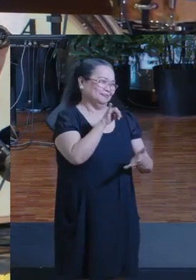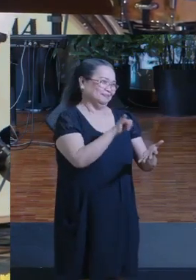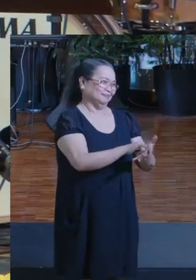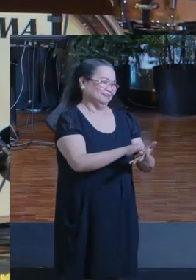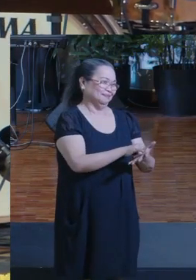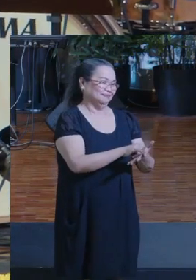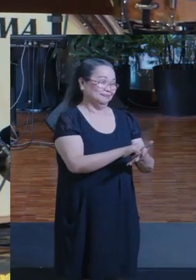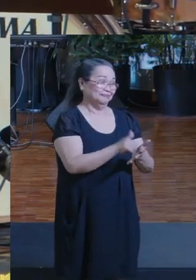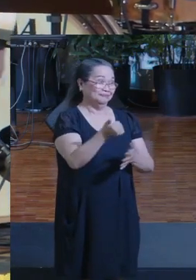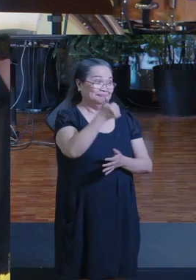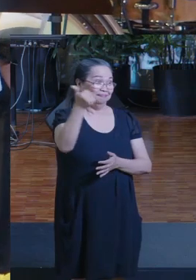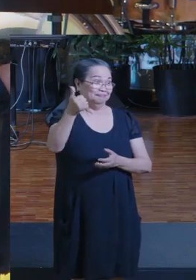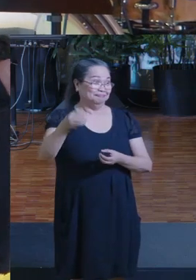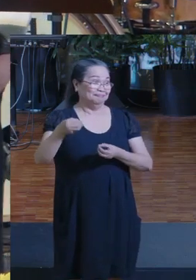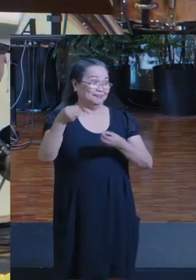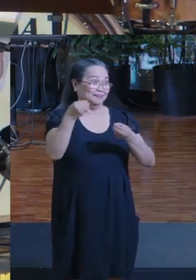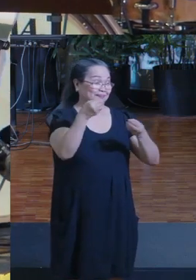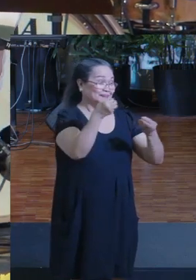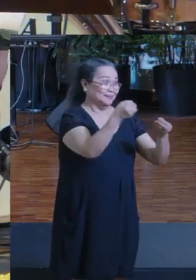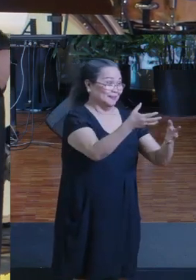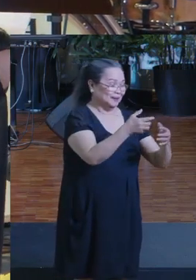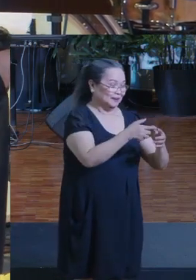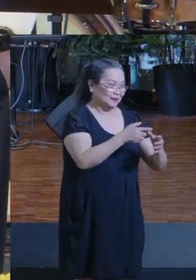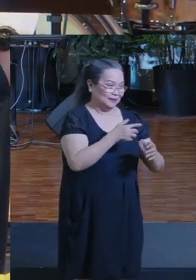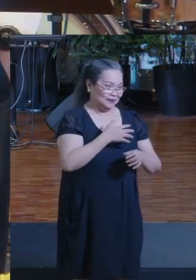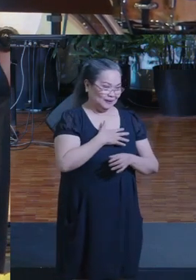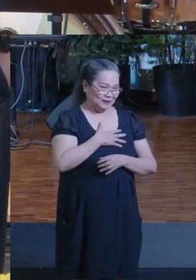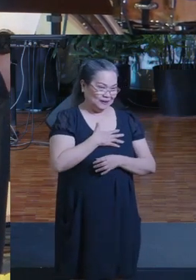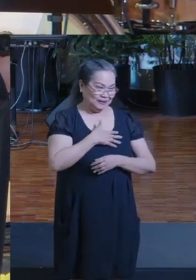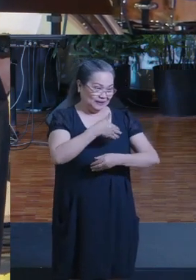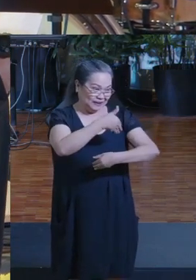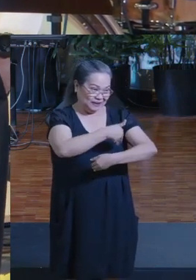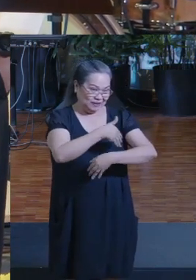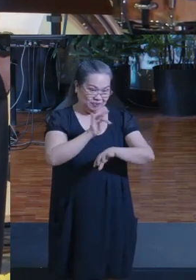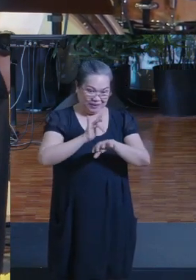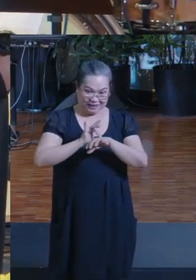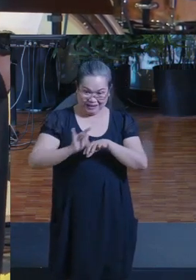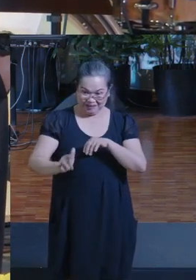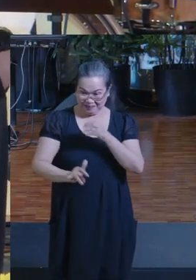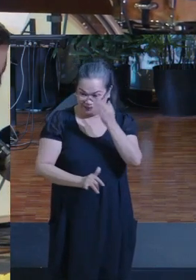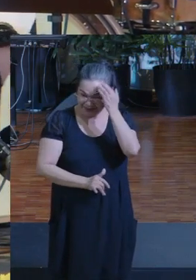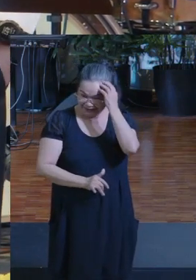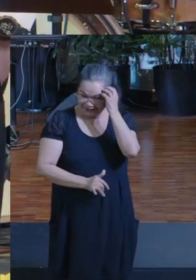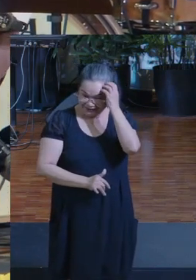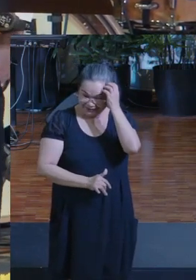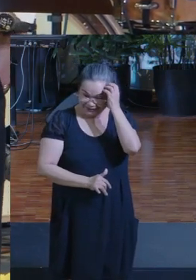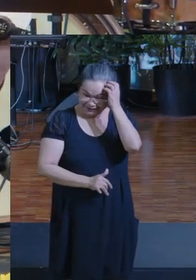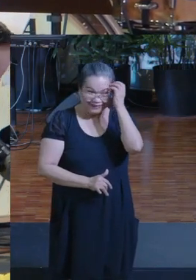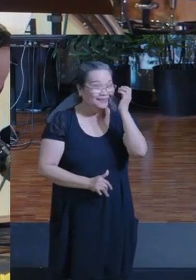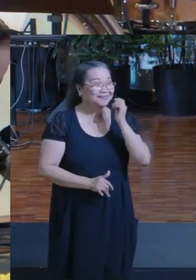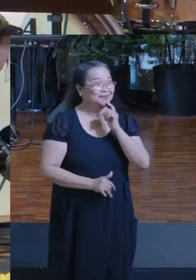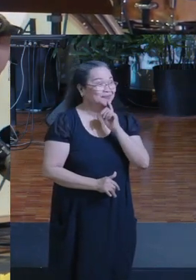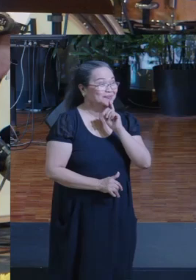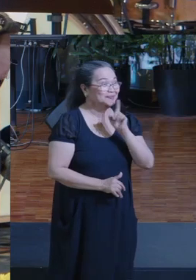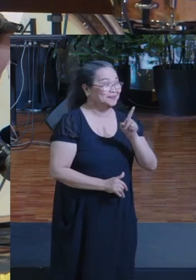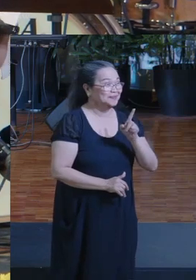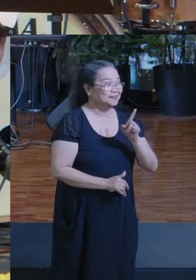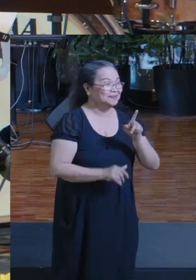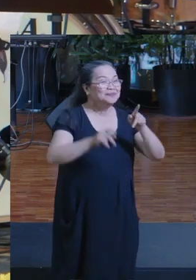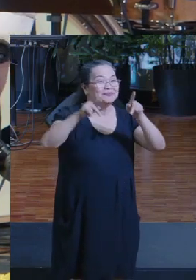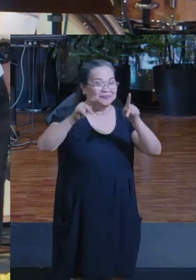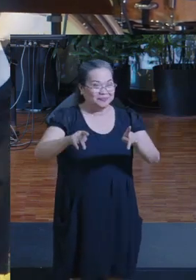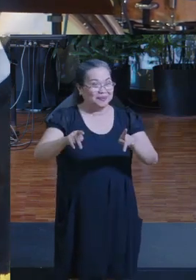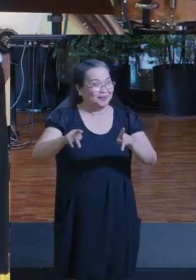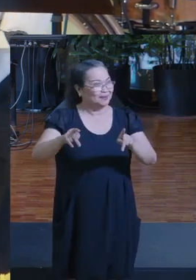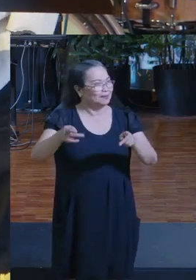Meron kasi iba, nagbibigay ng mana, pero wala na palang laman yung bank account. Yun, medyo, ang tao nangyayari yun.